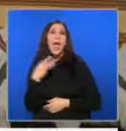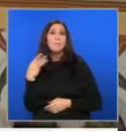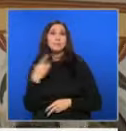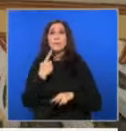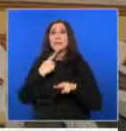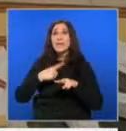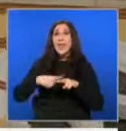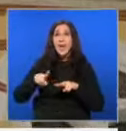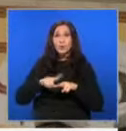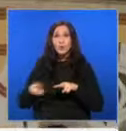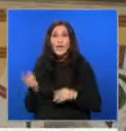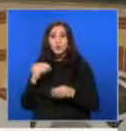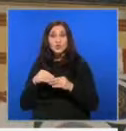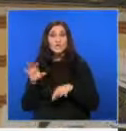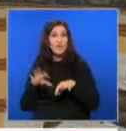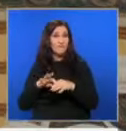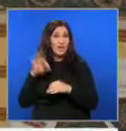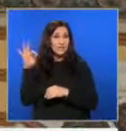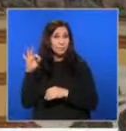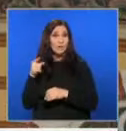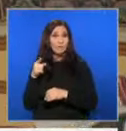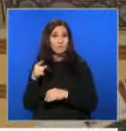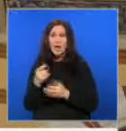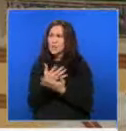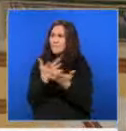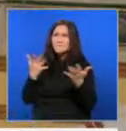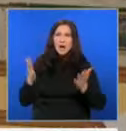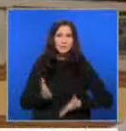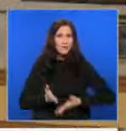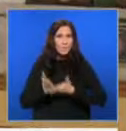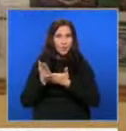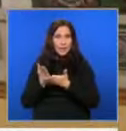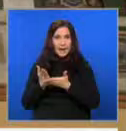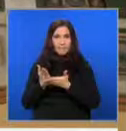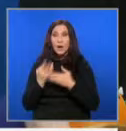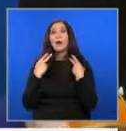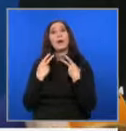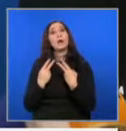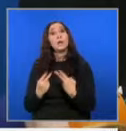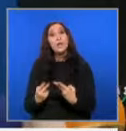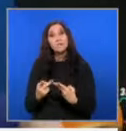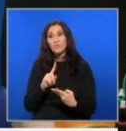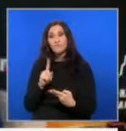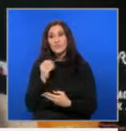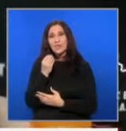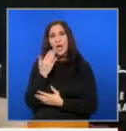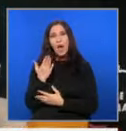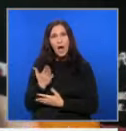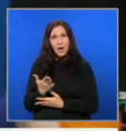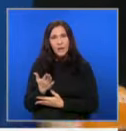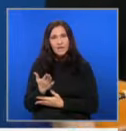Иеротей Агатополски да участва в избора. Тази масова подкрепа явно не се